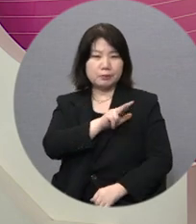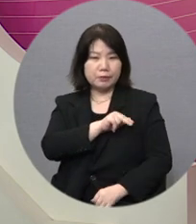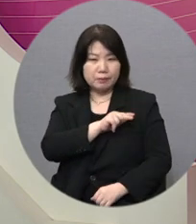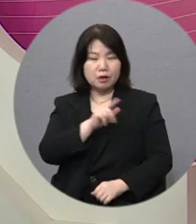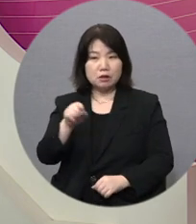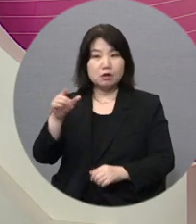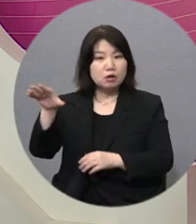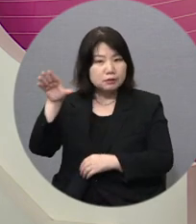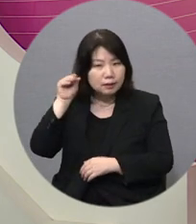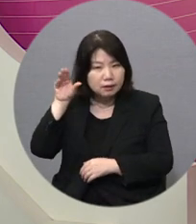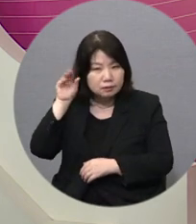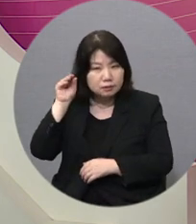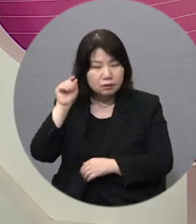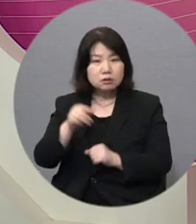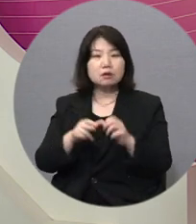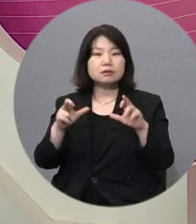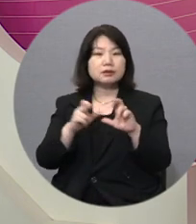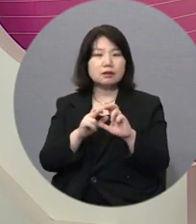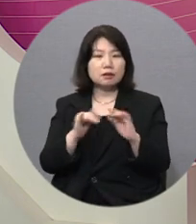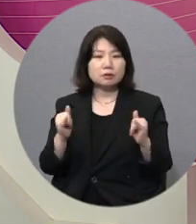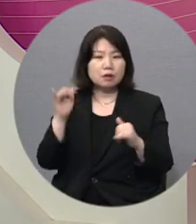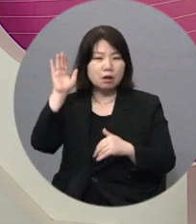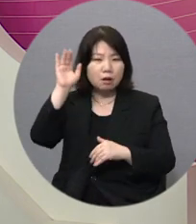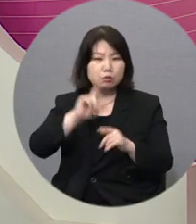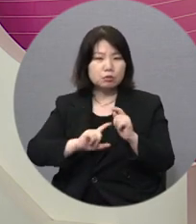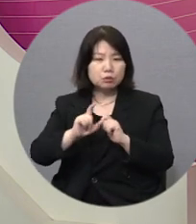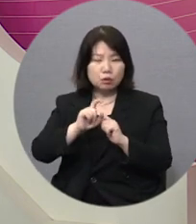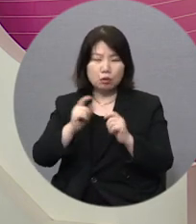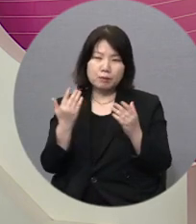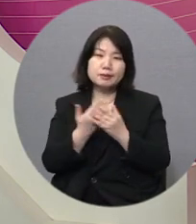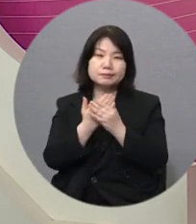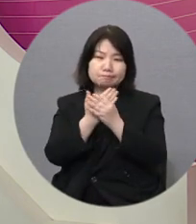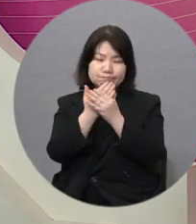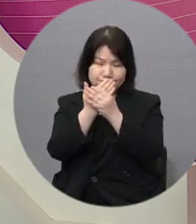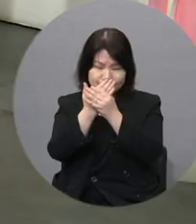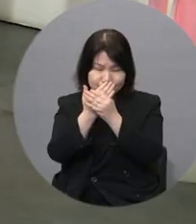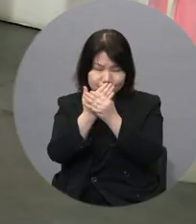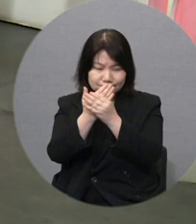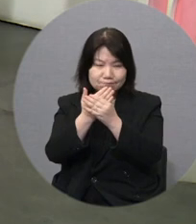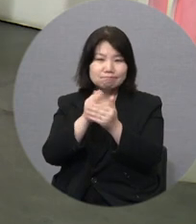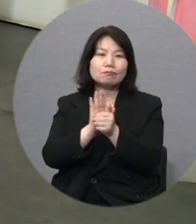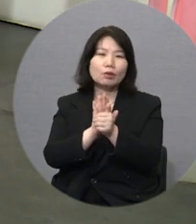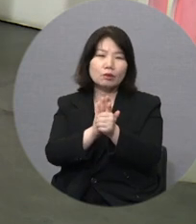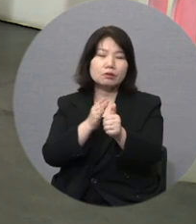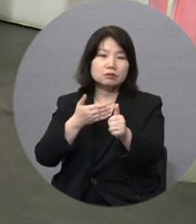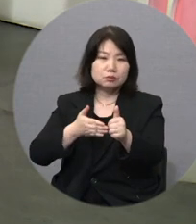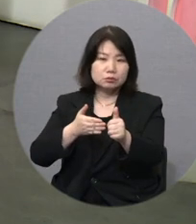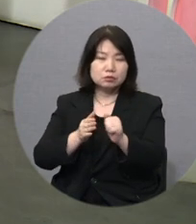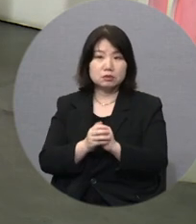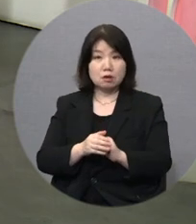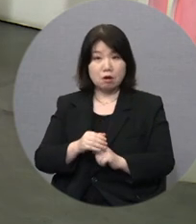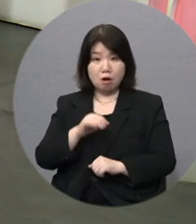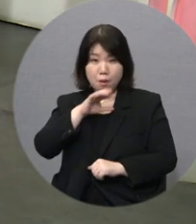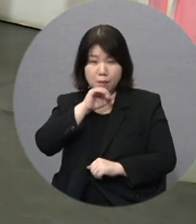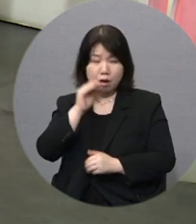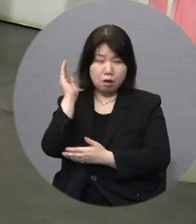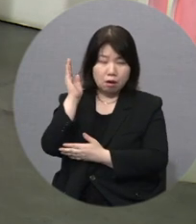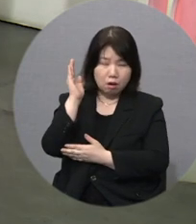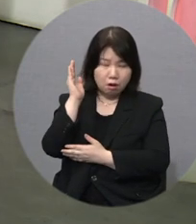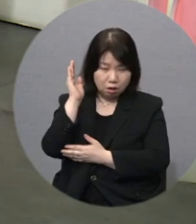요런 말씀 꼭 들으셔 가지고 장애인 분들한테 좋은 일들 많이 생기게 해주셨으면 좋겠습니다네 소리를 내야